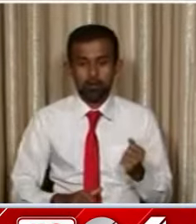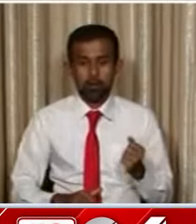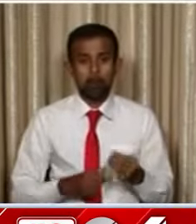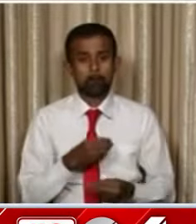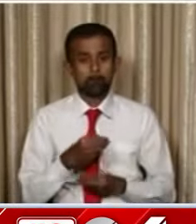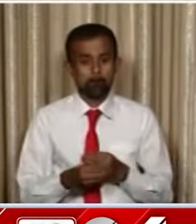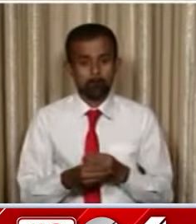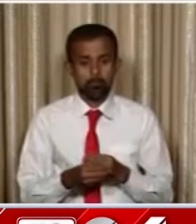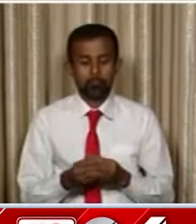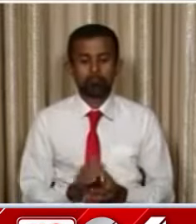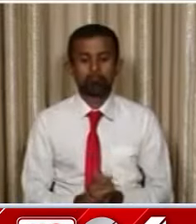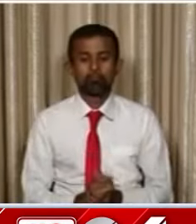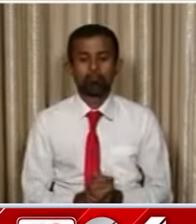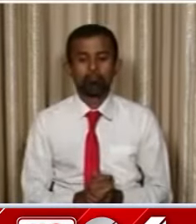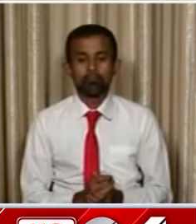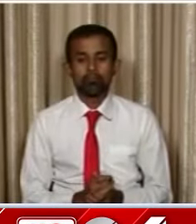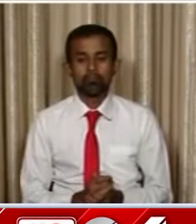ව්‍යවසායකයන්